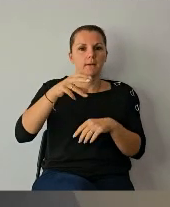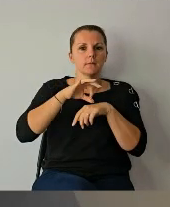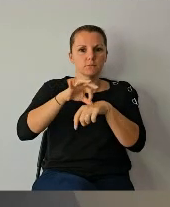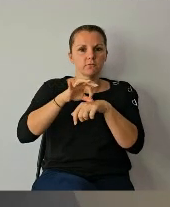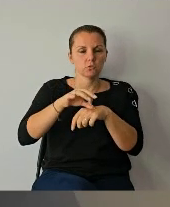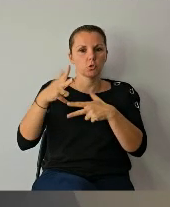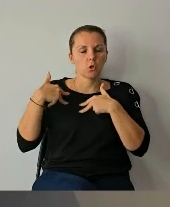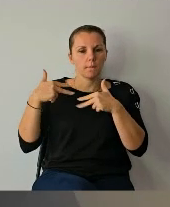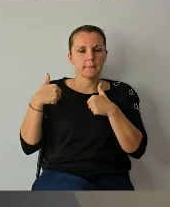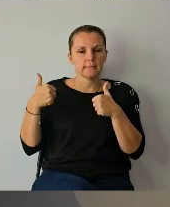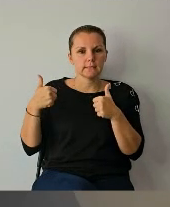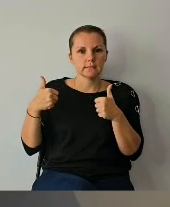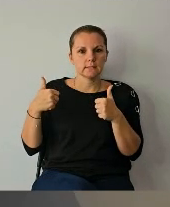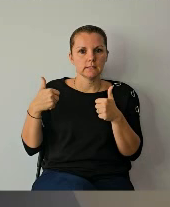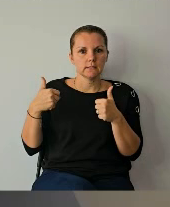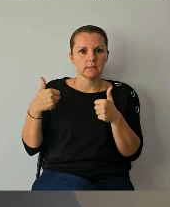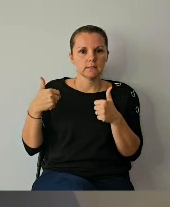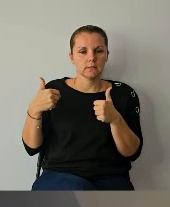Komisji,